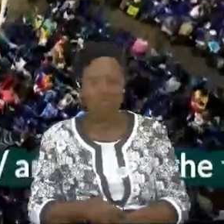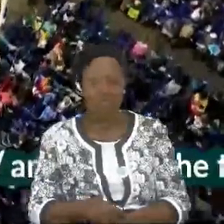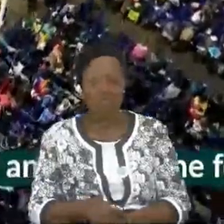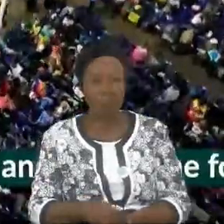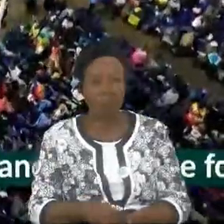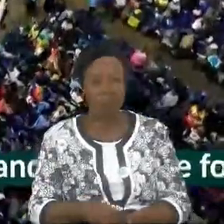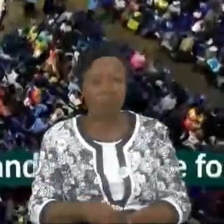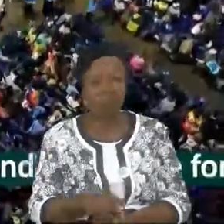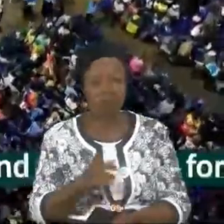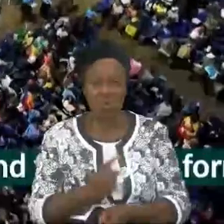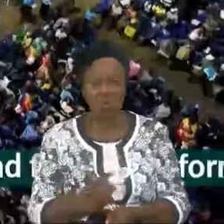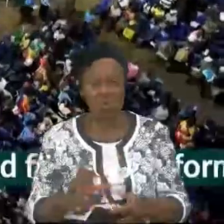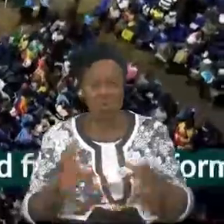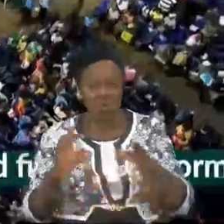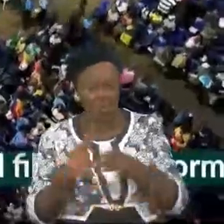Il y a un lien.